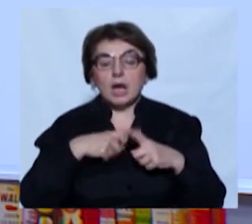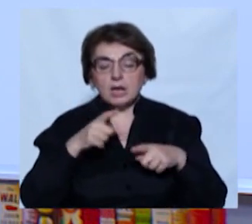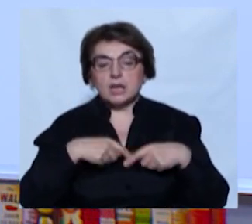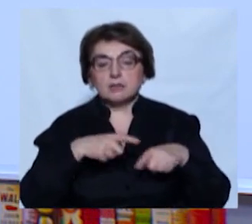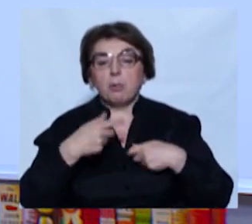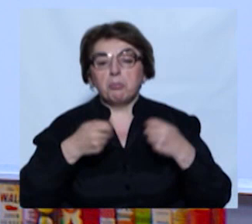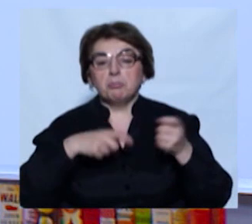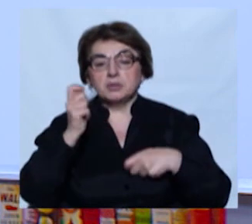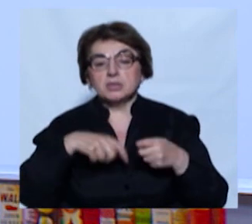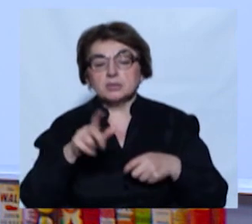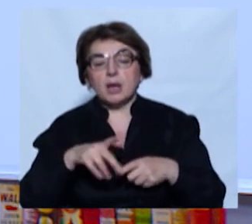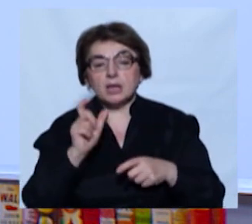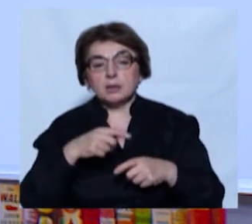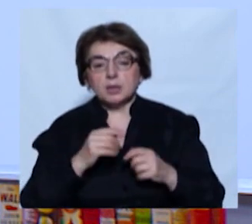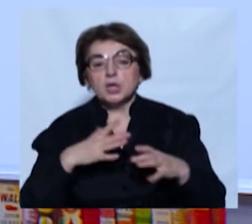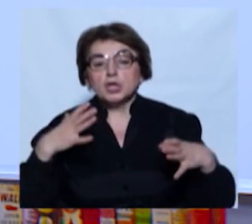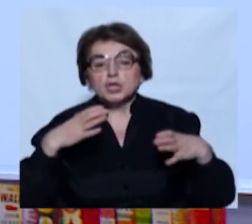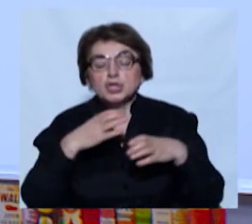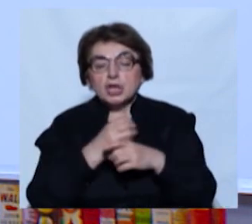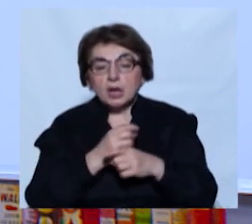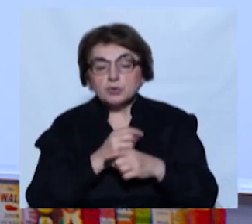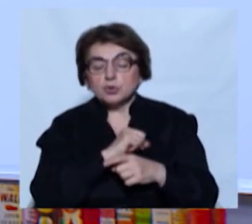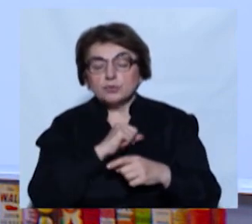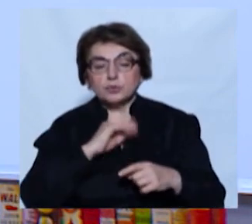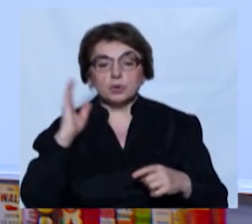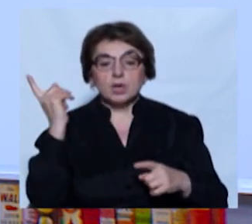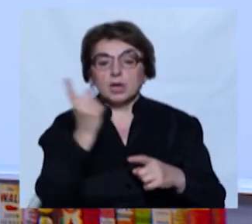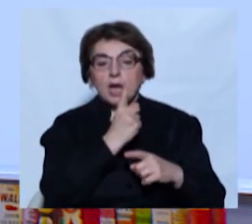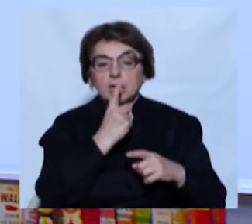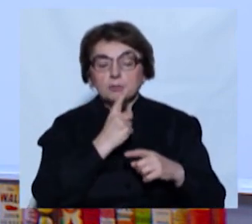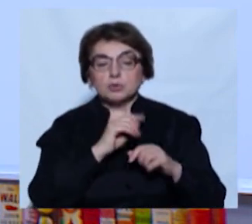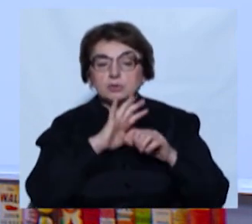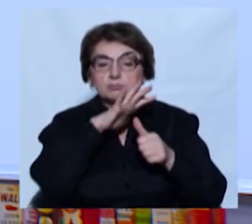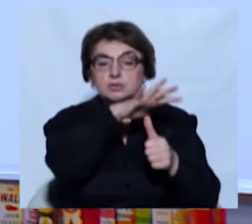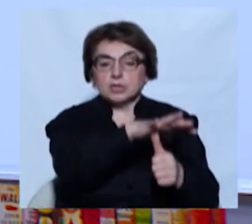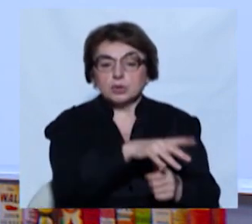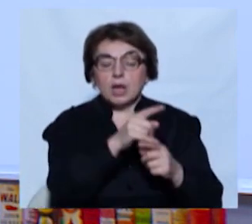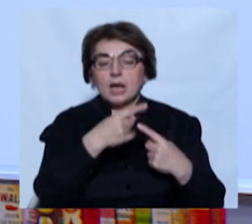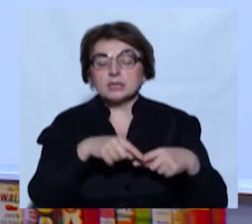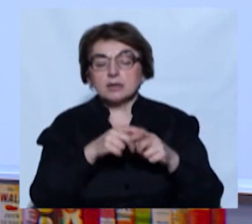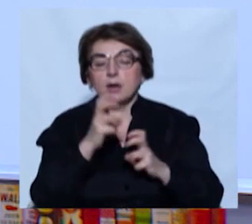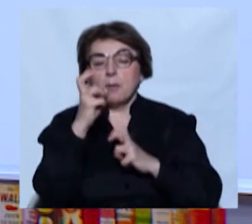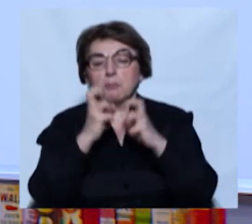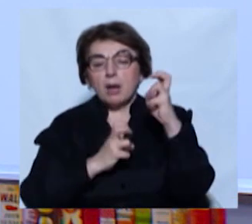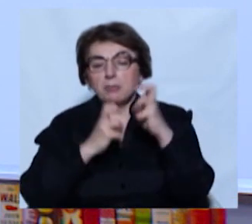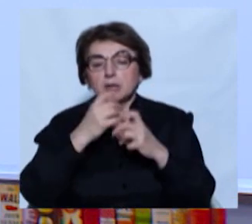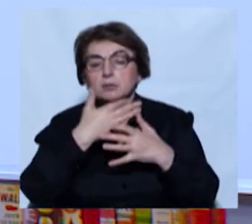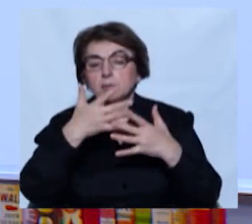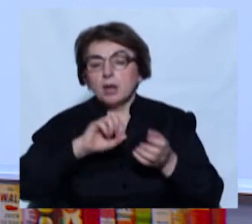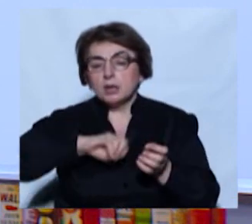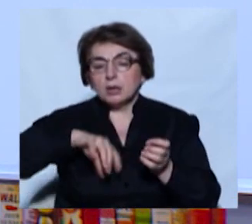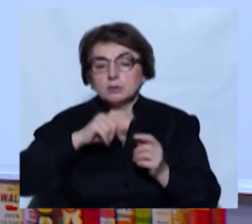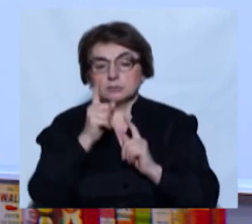ბიზნესმენებს, რომ როგორღაც შეამციროს გარემოზე ზეწოლა, განსაკუთრებით კი სათბური აირების და მომწავლავი აირების